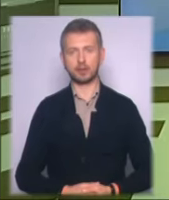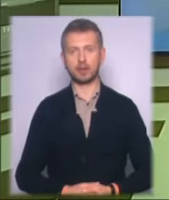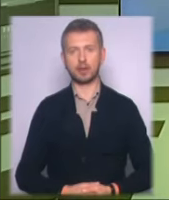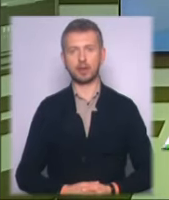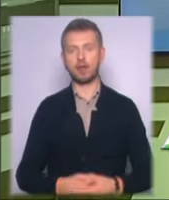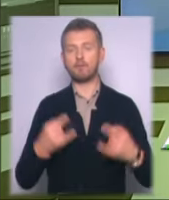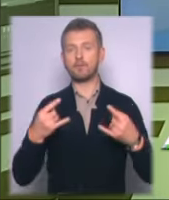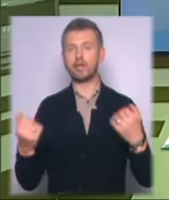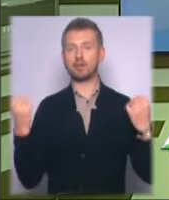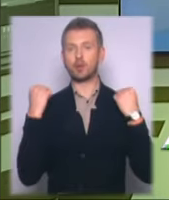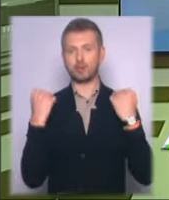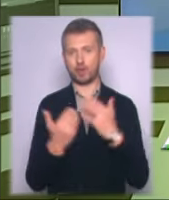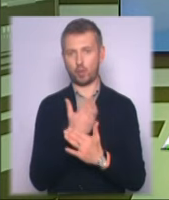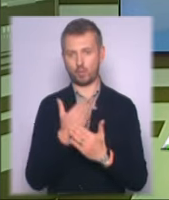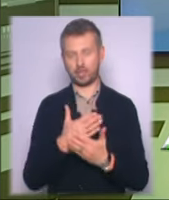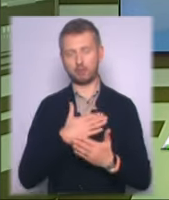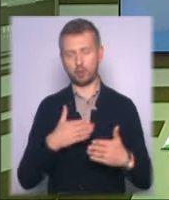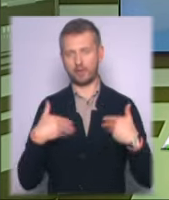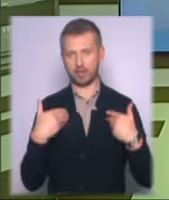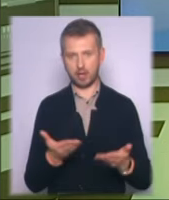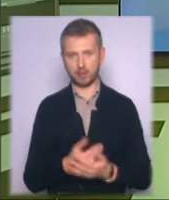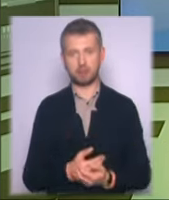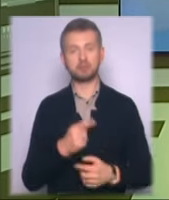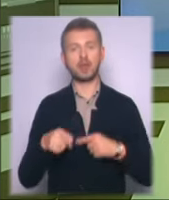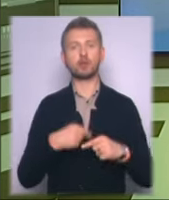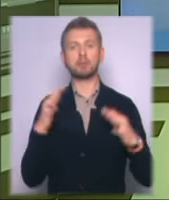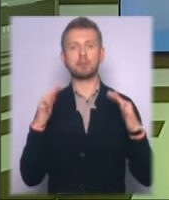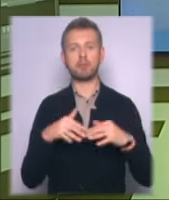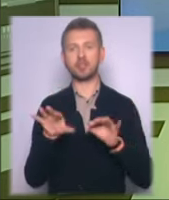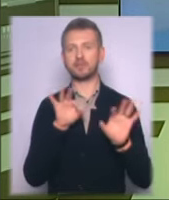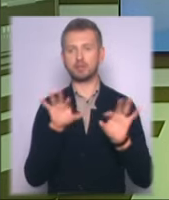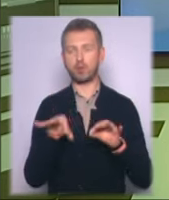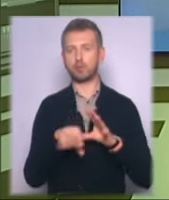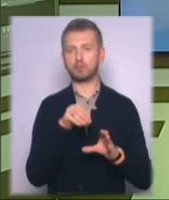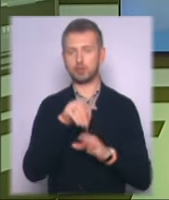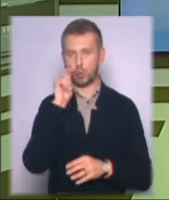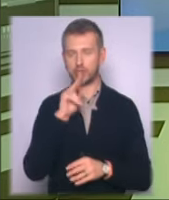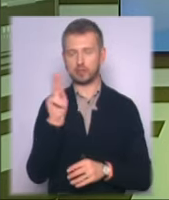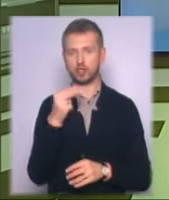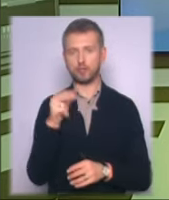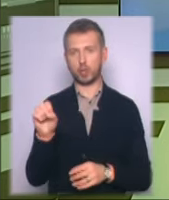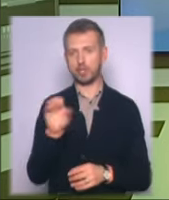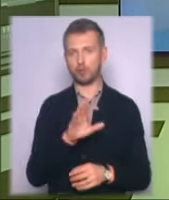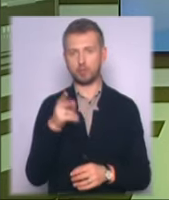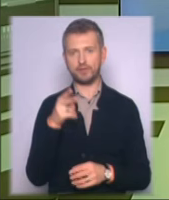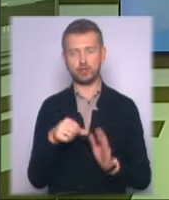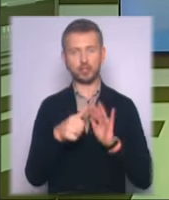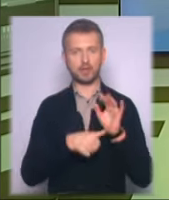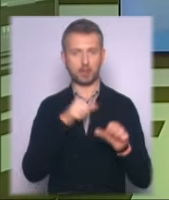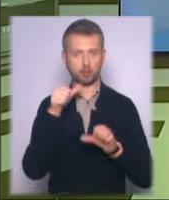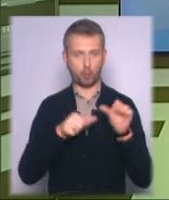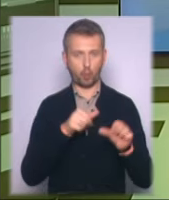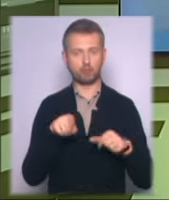В ефірі спортивні новини. Мої вітання. Наступний матч відбору збірної України на чемпіонат Європи 2016